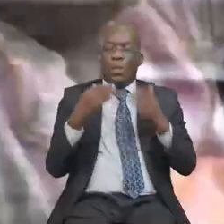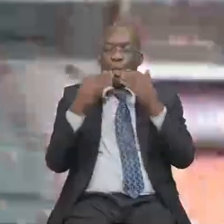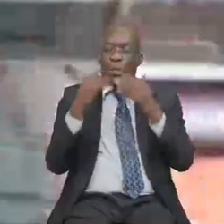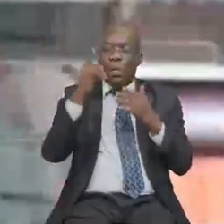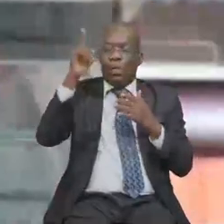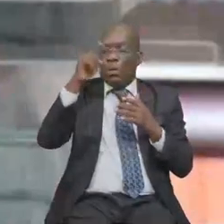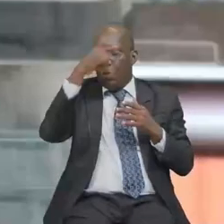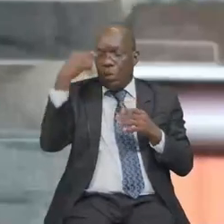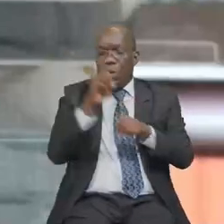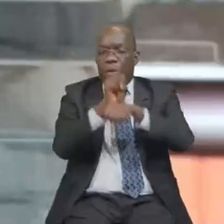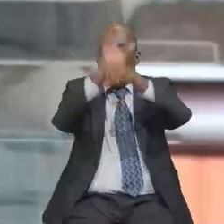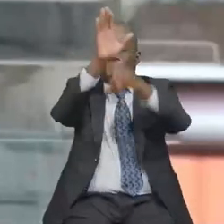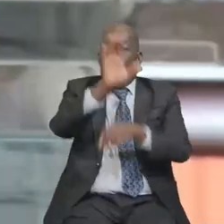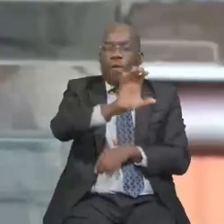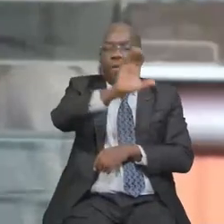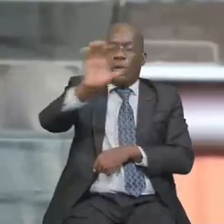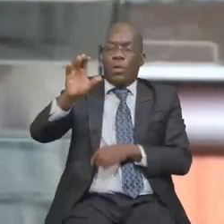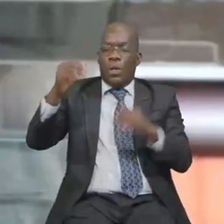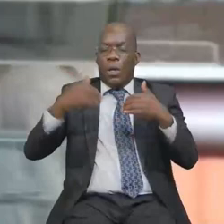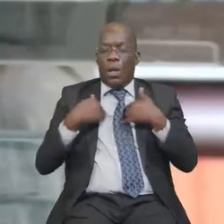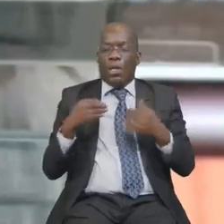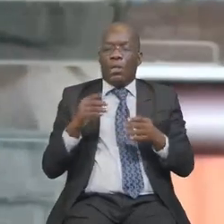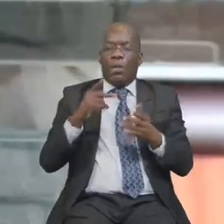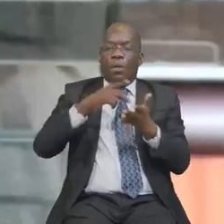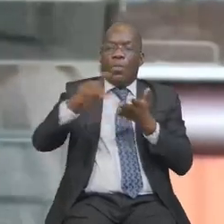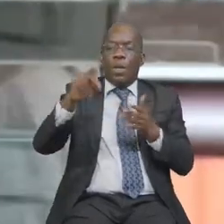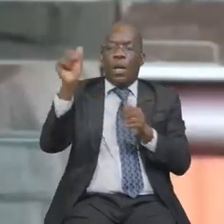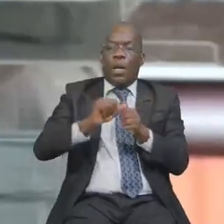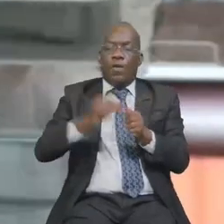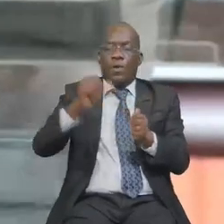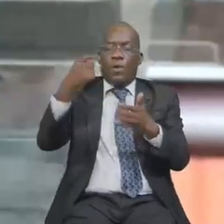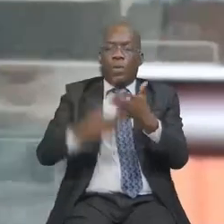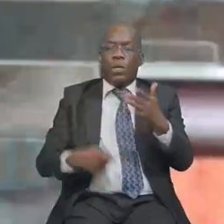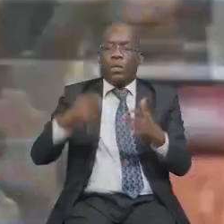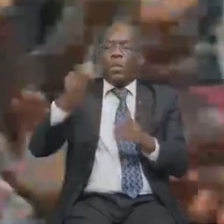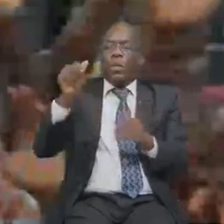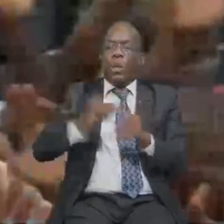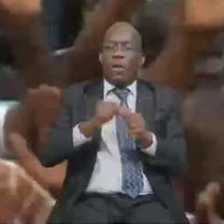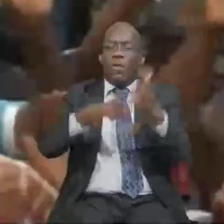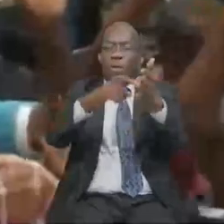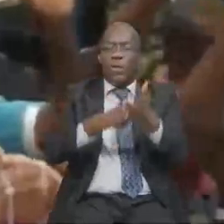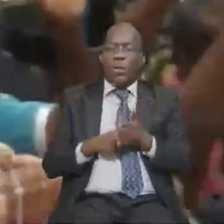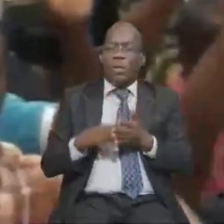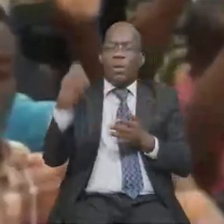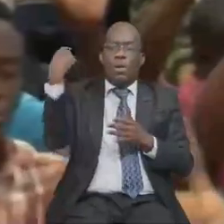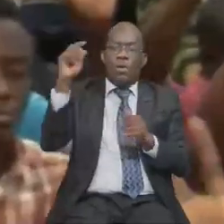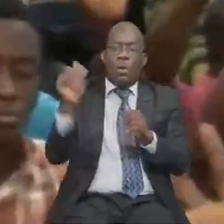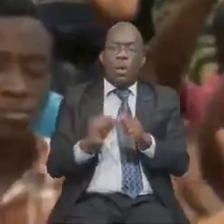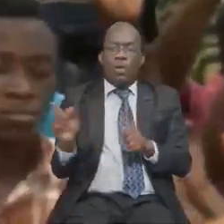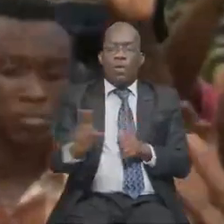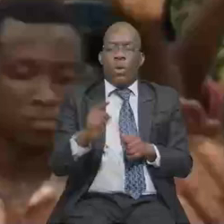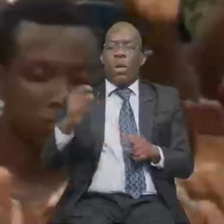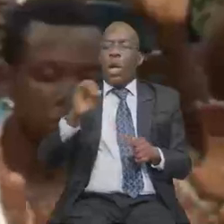a payé tous les prix et toute dette de chacun. Et je prie que tu amènes ton